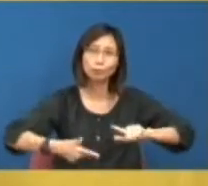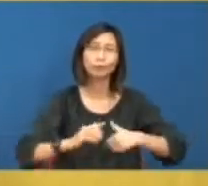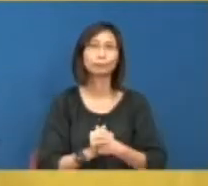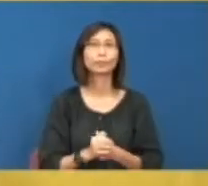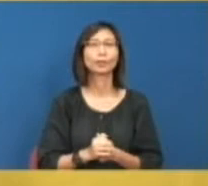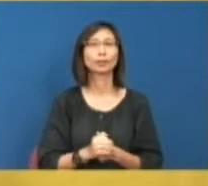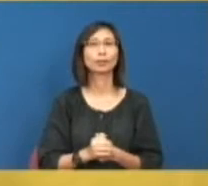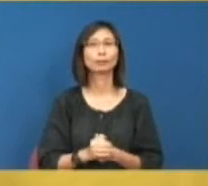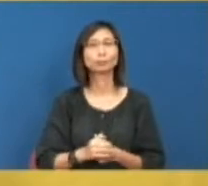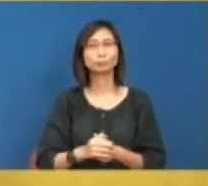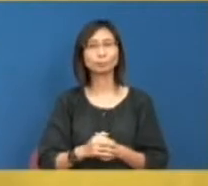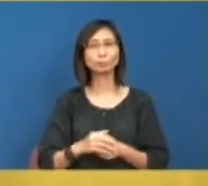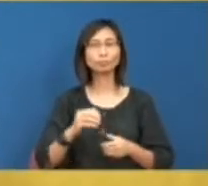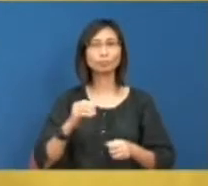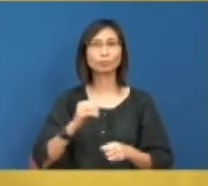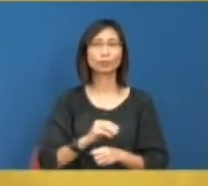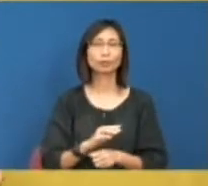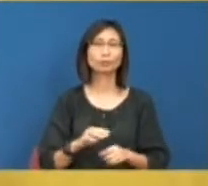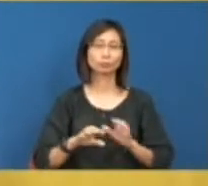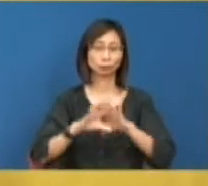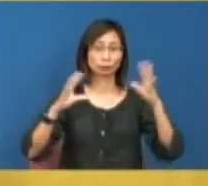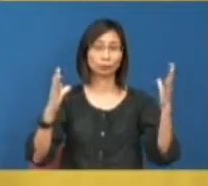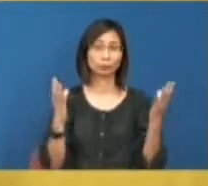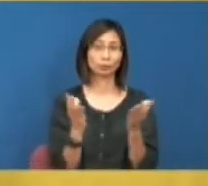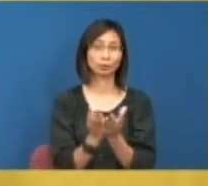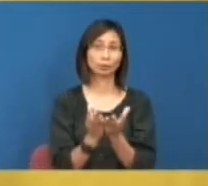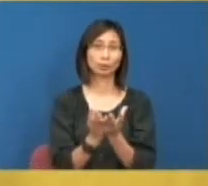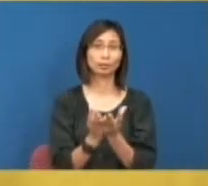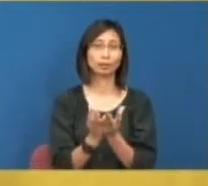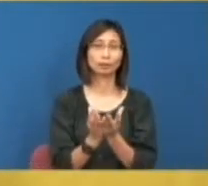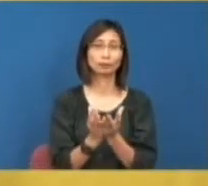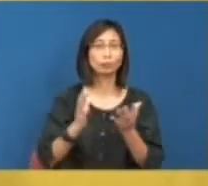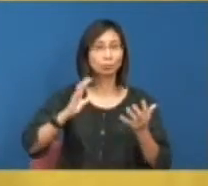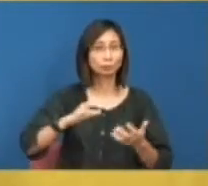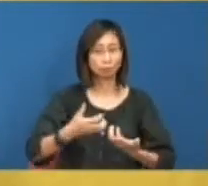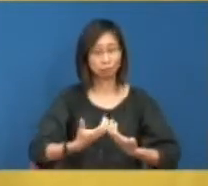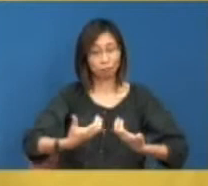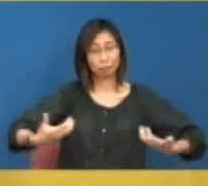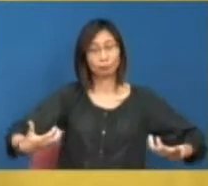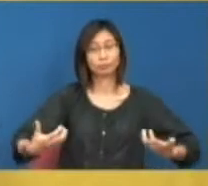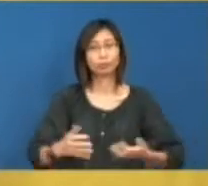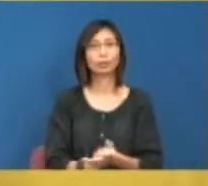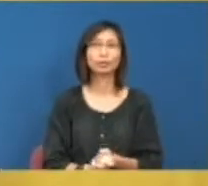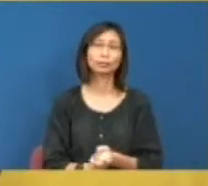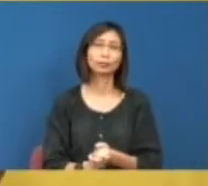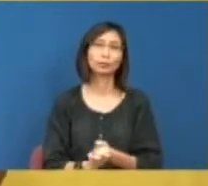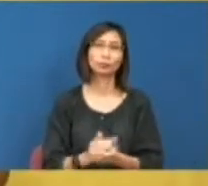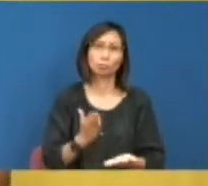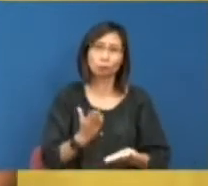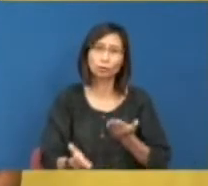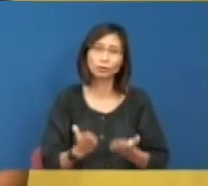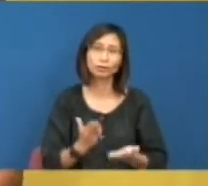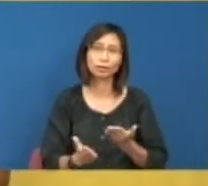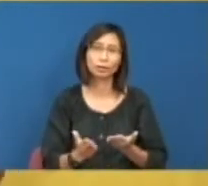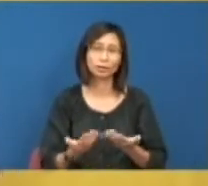同，不構成整體整個運動的一個分裂或者是這個